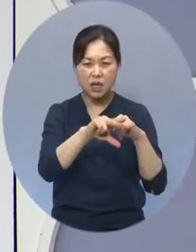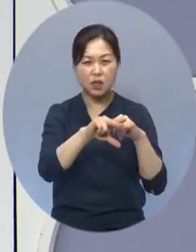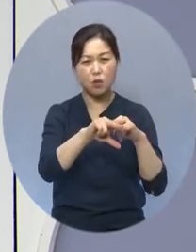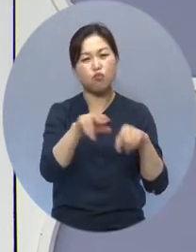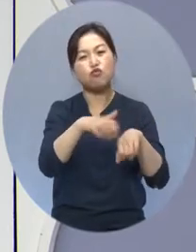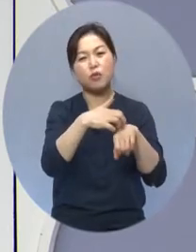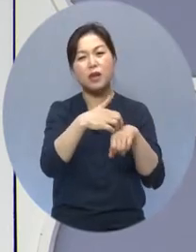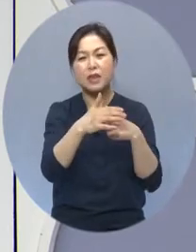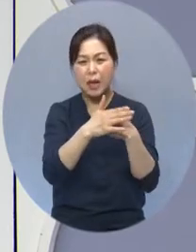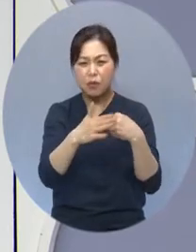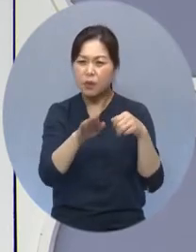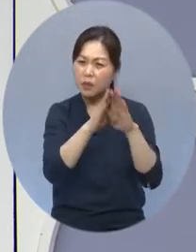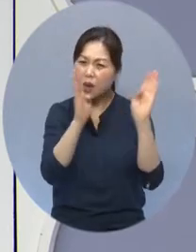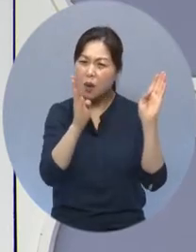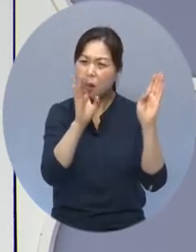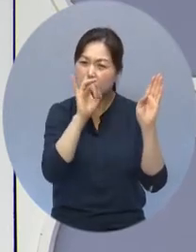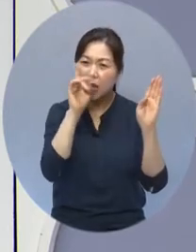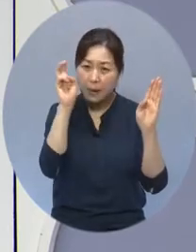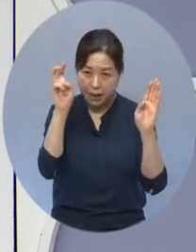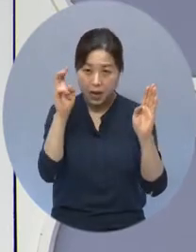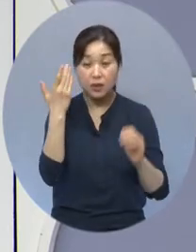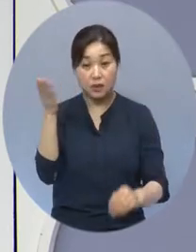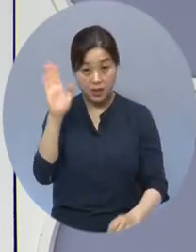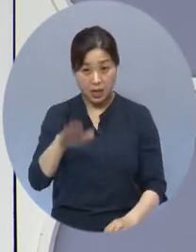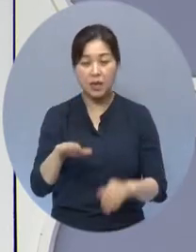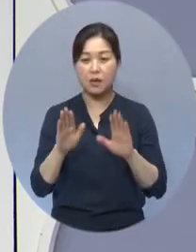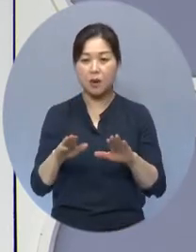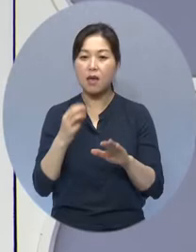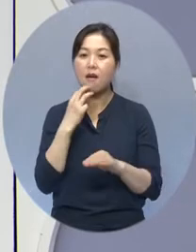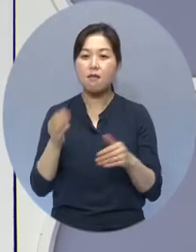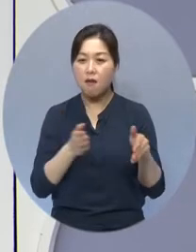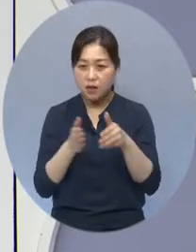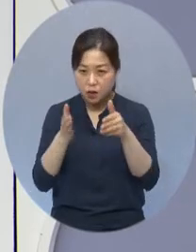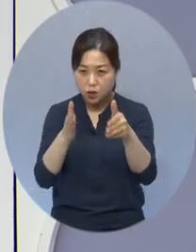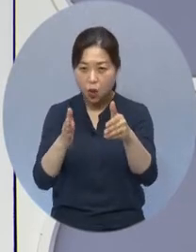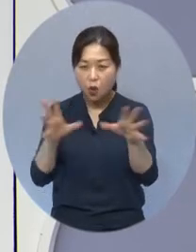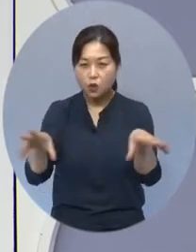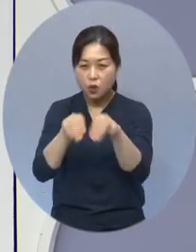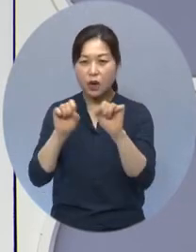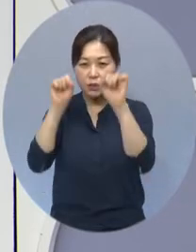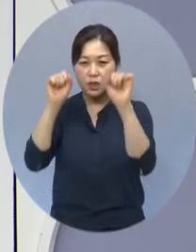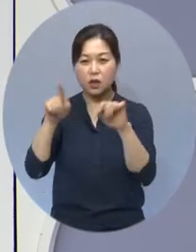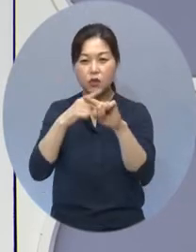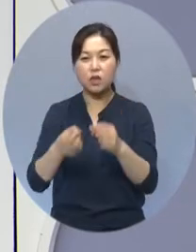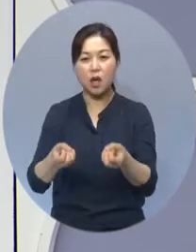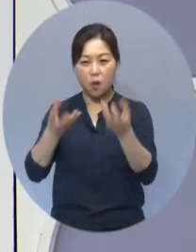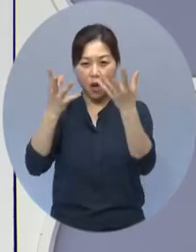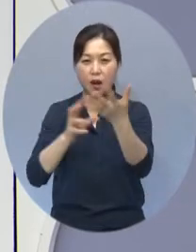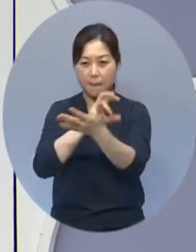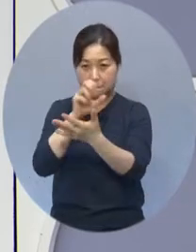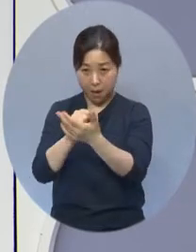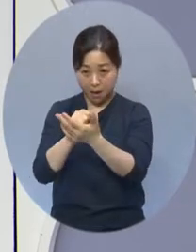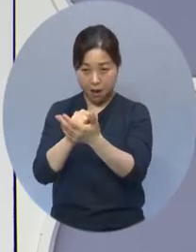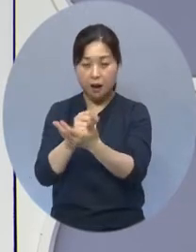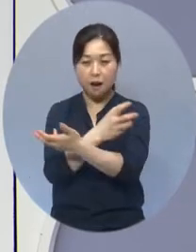이제 경기도 종합체육대회를 유치함으로써 나름대로 뭐 이제